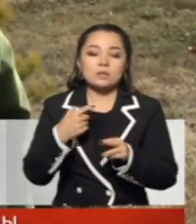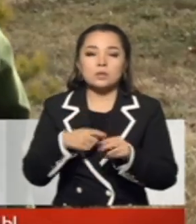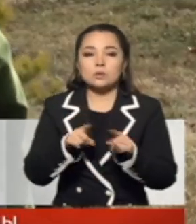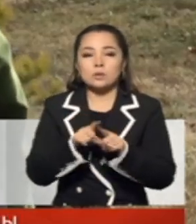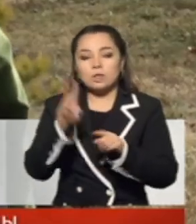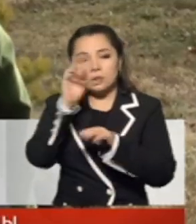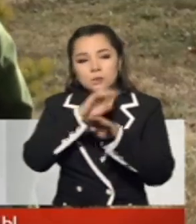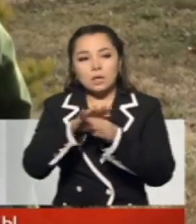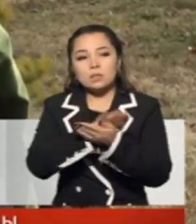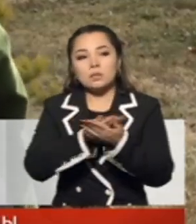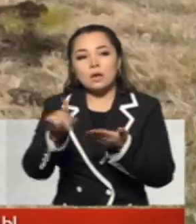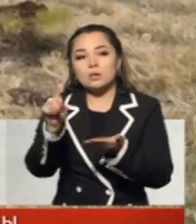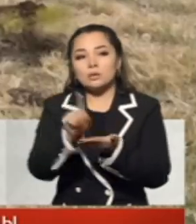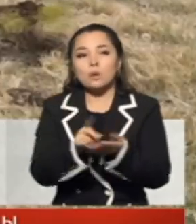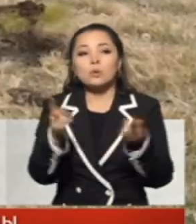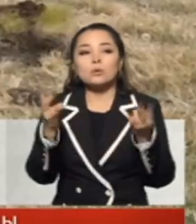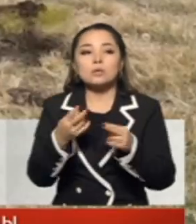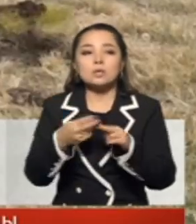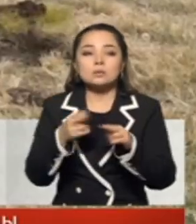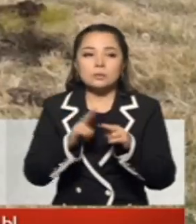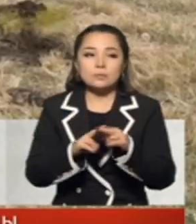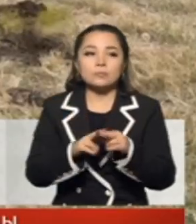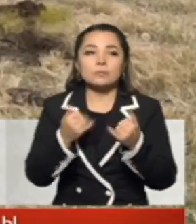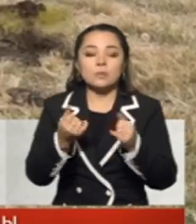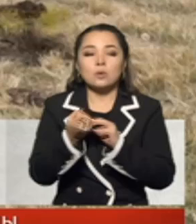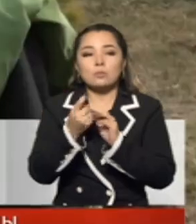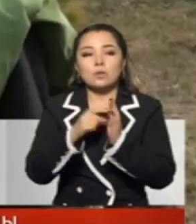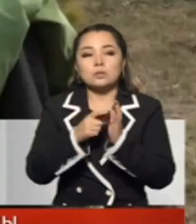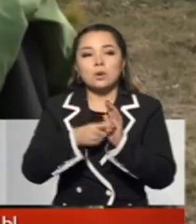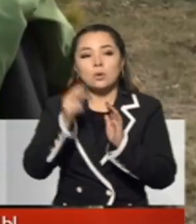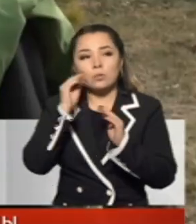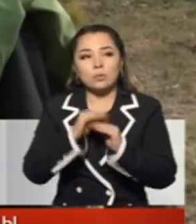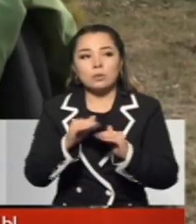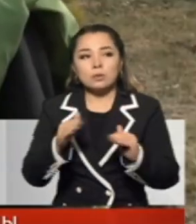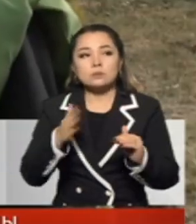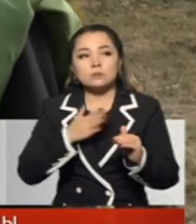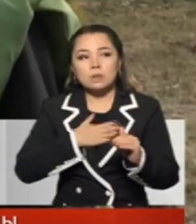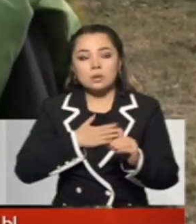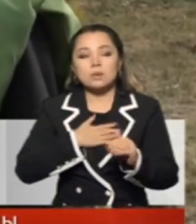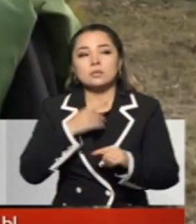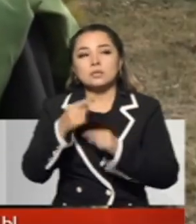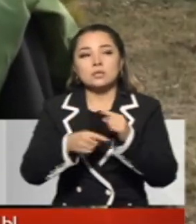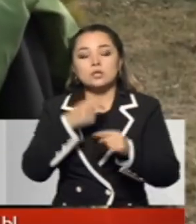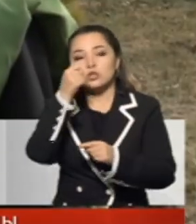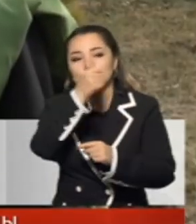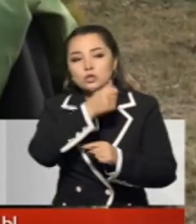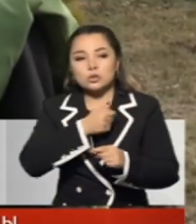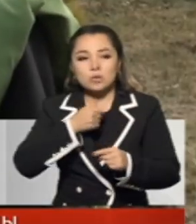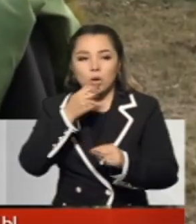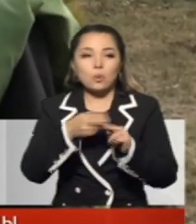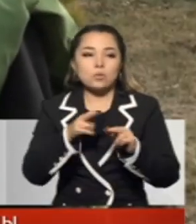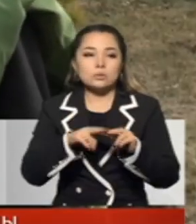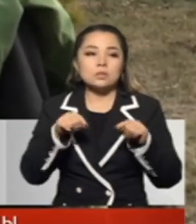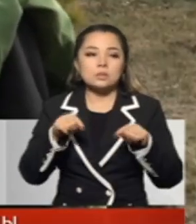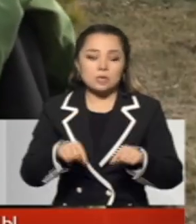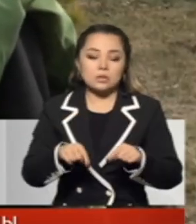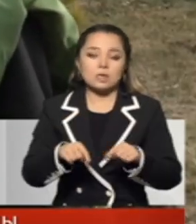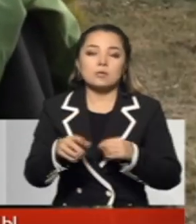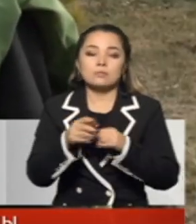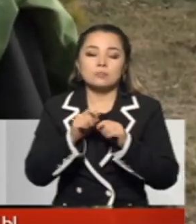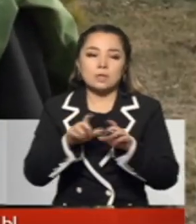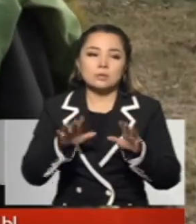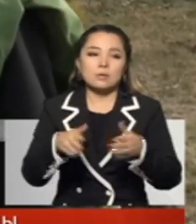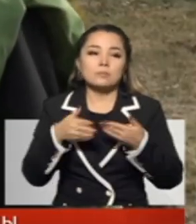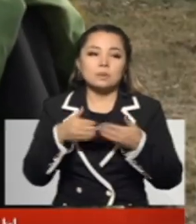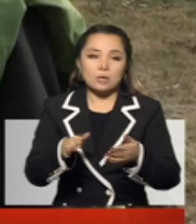өзіміздің елімізді таза ұстауымыз керек. Осы міне 11 сынып оқушысымыз келесі жылдары осы жерге мектепті